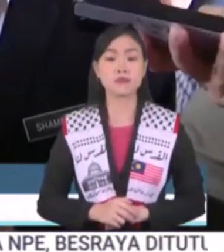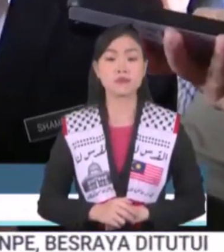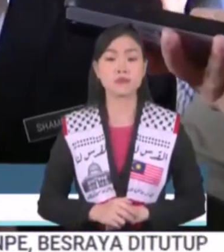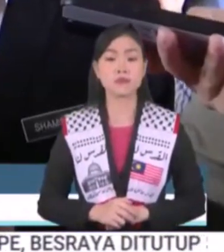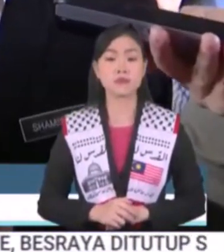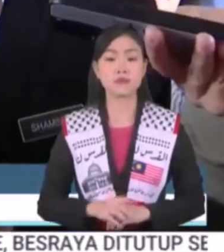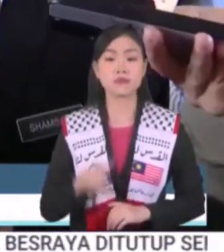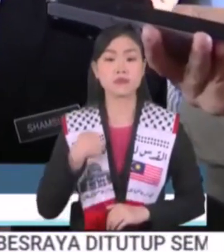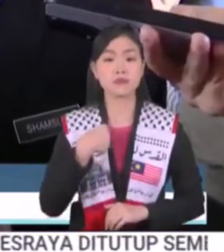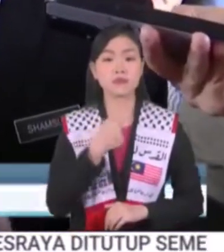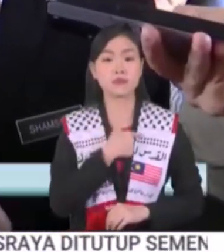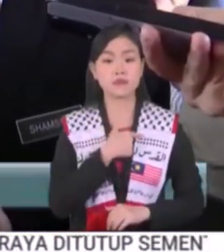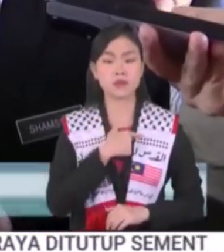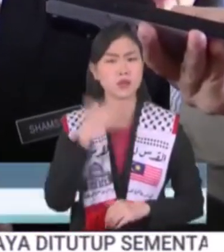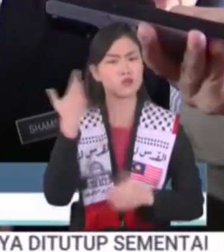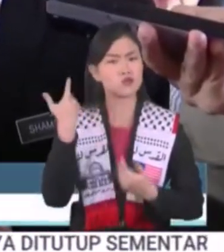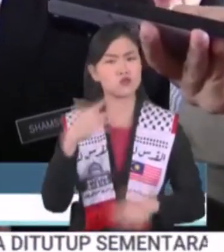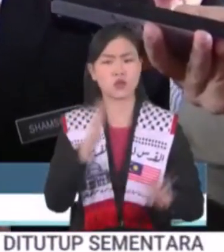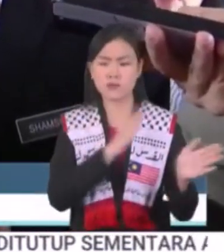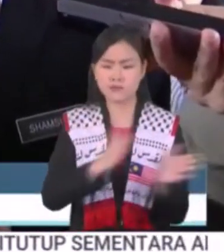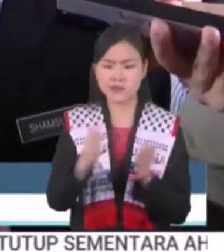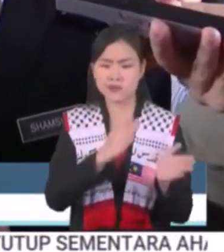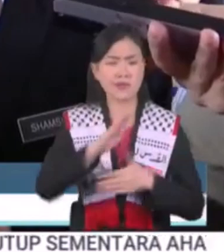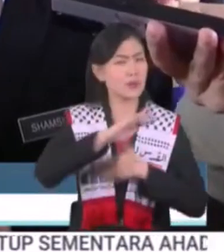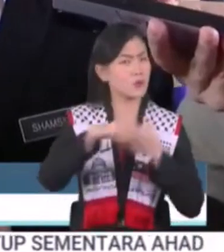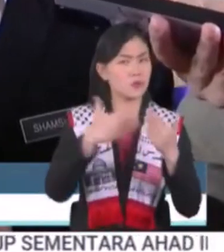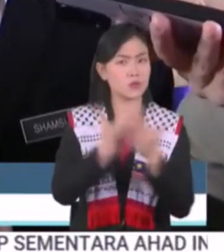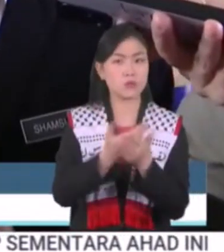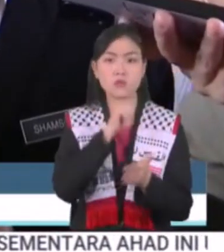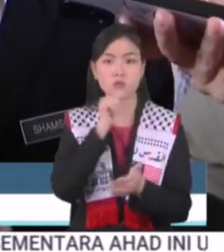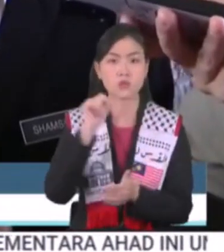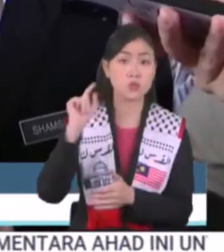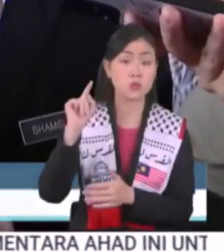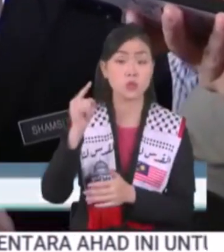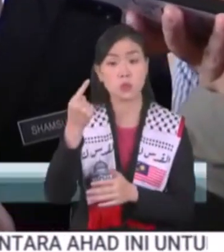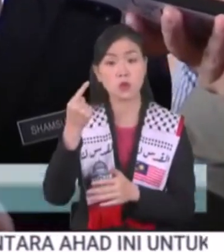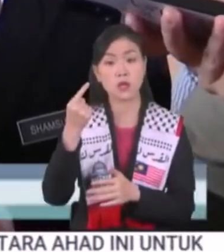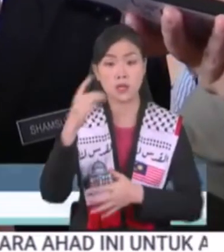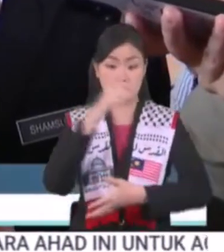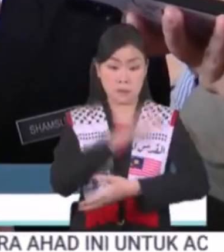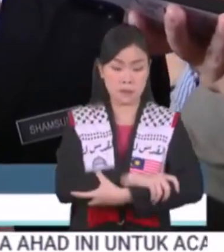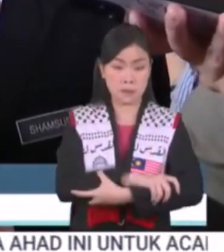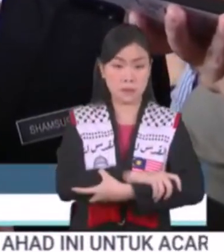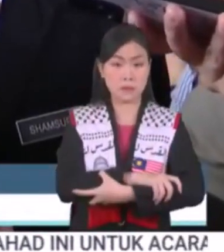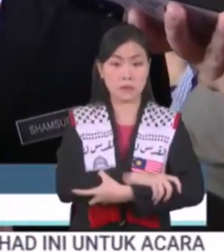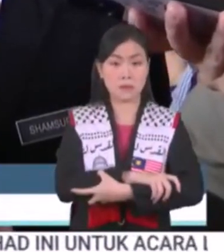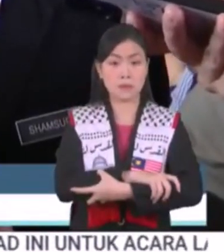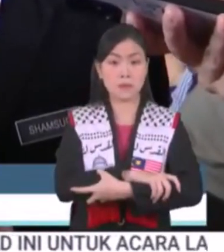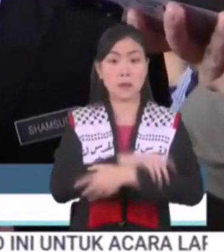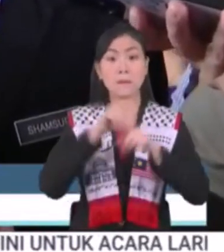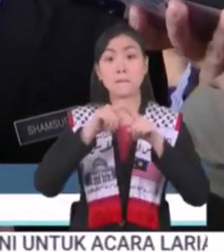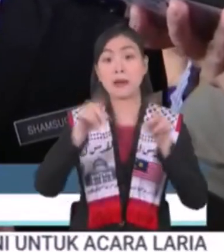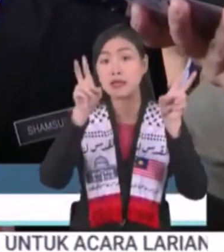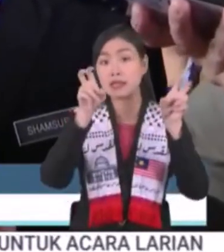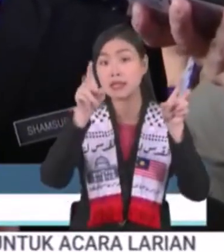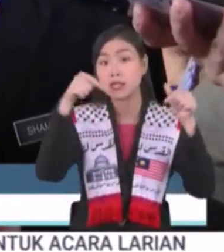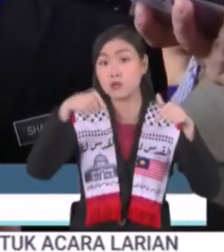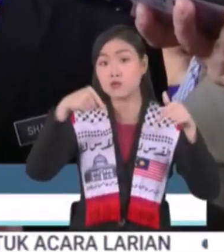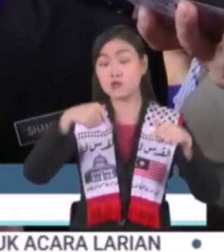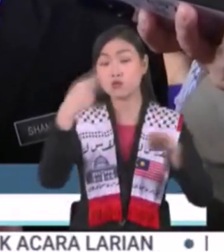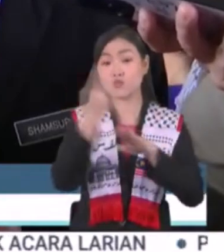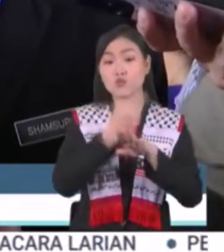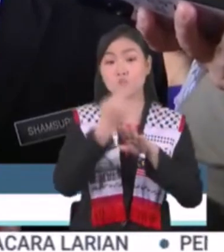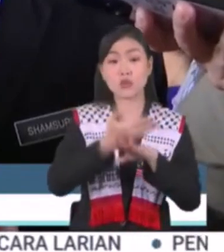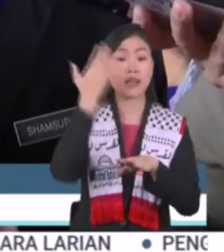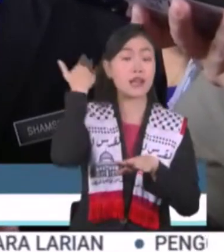Kita telah melaksanakan, kita telah merangka semula segala-galanya. Bukan hanya bentuk kerjasama yang kita, istilah yang digunakan hari ini ialah dulu kita